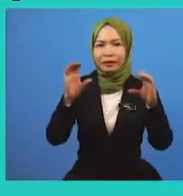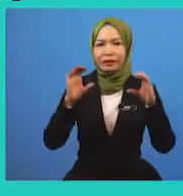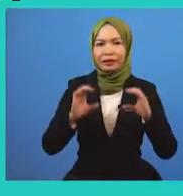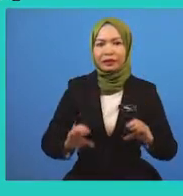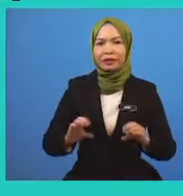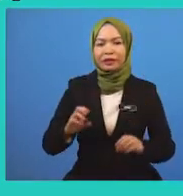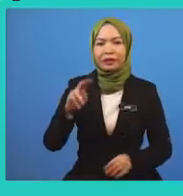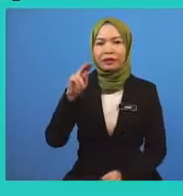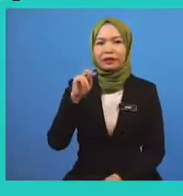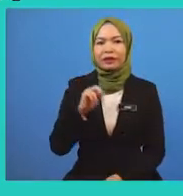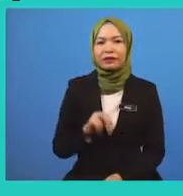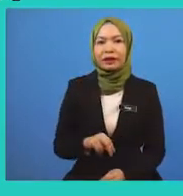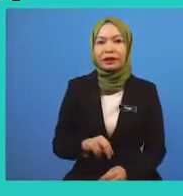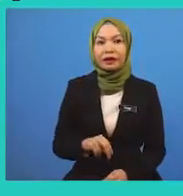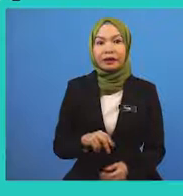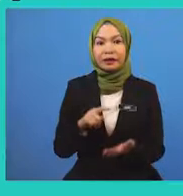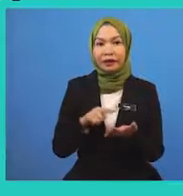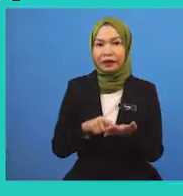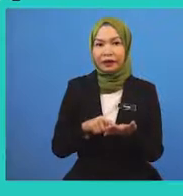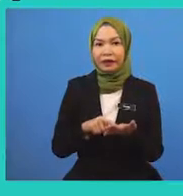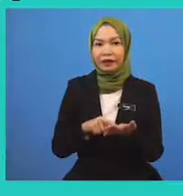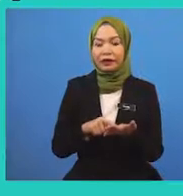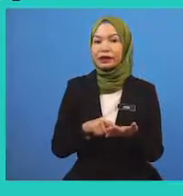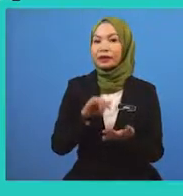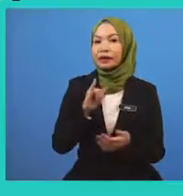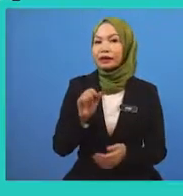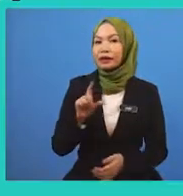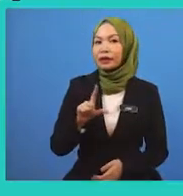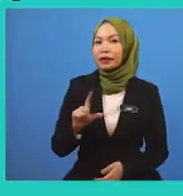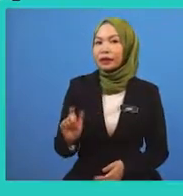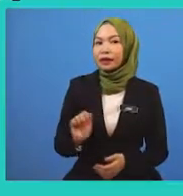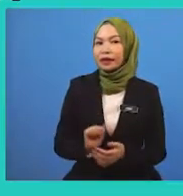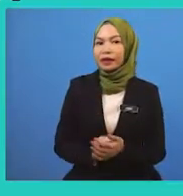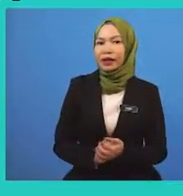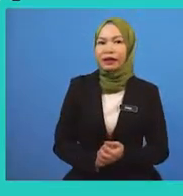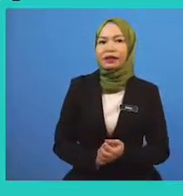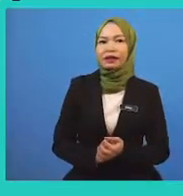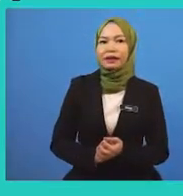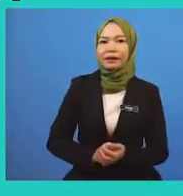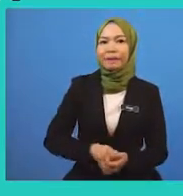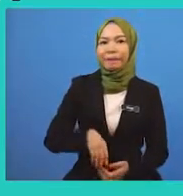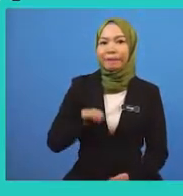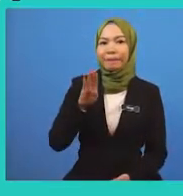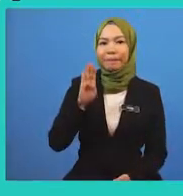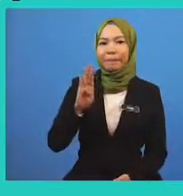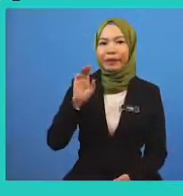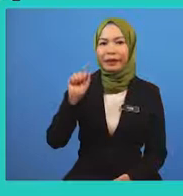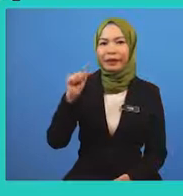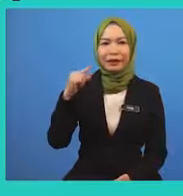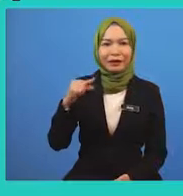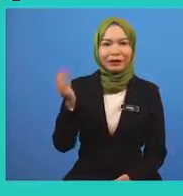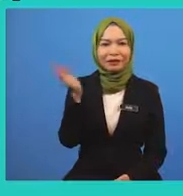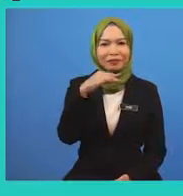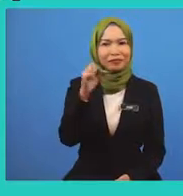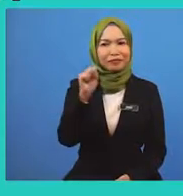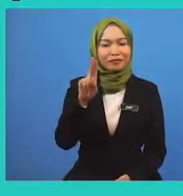iaitu tada, ha, be, su, kat, iaitu merujuk kepada